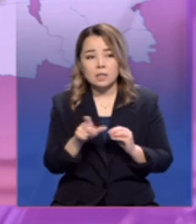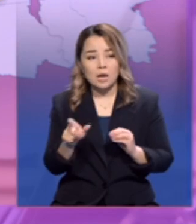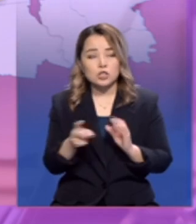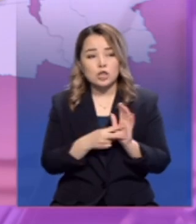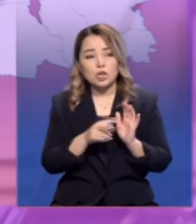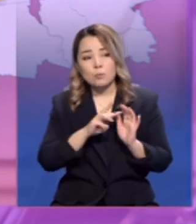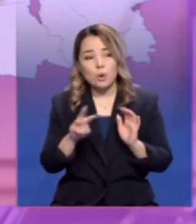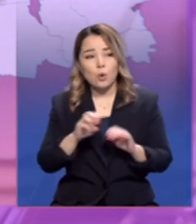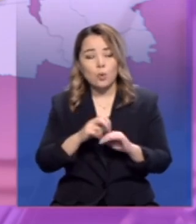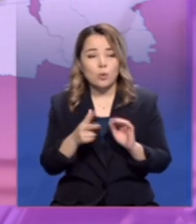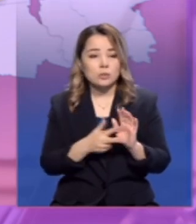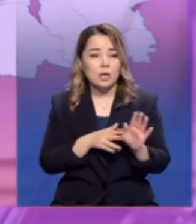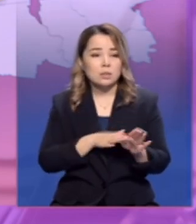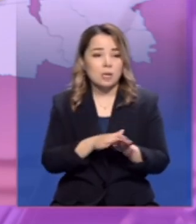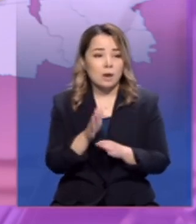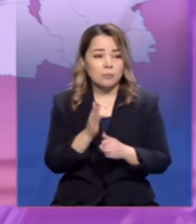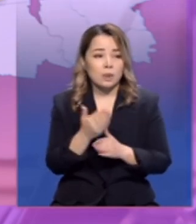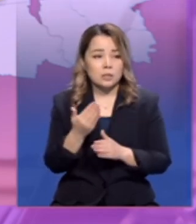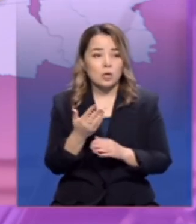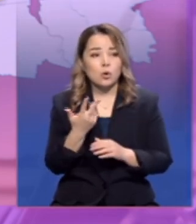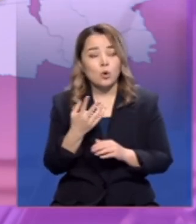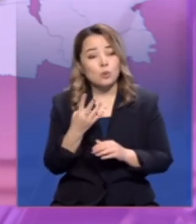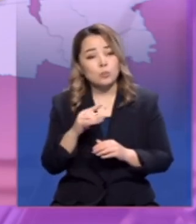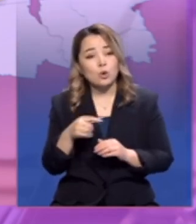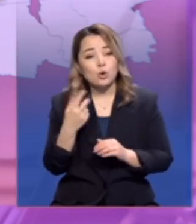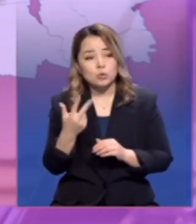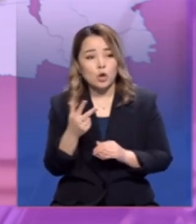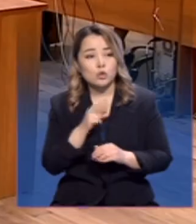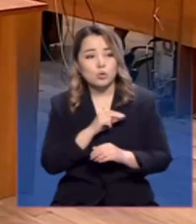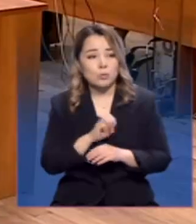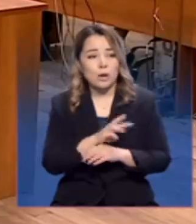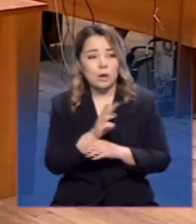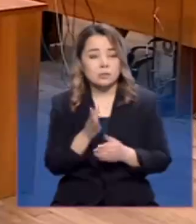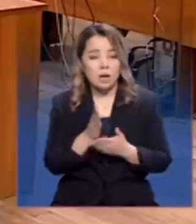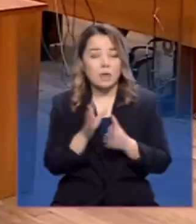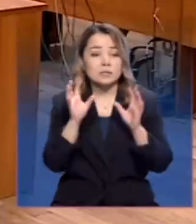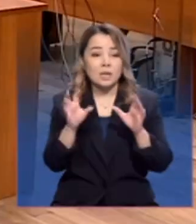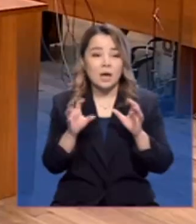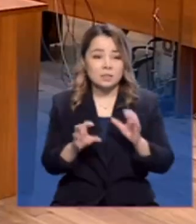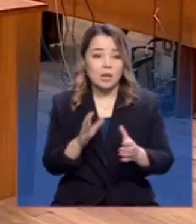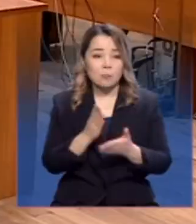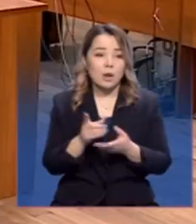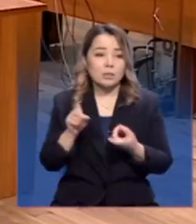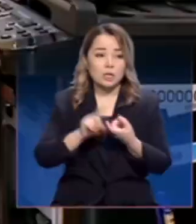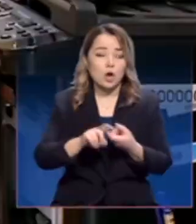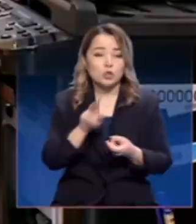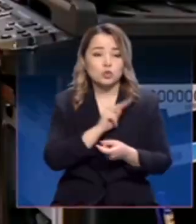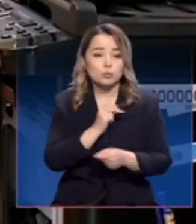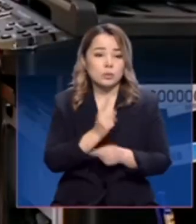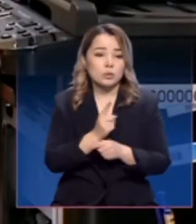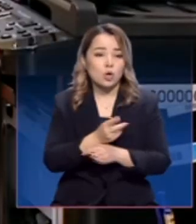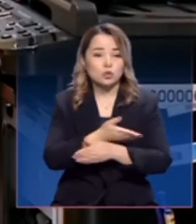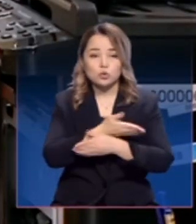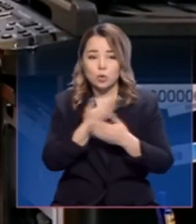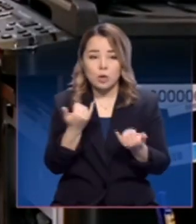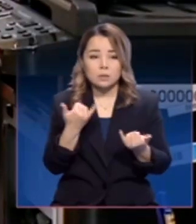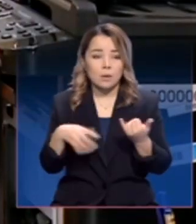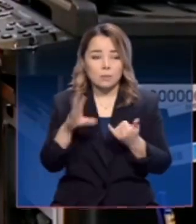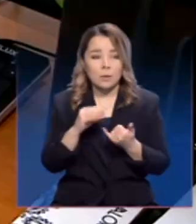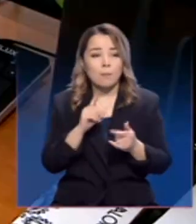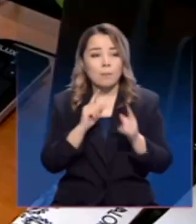7 миллионы кәмелет жасқа толған. 4,13 миллионы жұмыспен қамтылған. Заң бойынша әйелдердің жұмыс істеуіне тыйым жоқ. Керісінше, соңғы